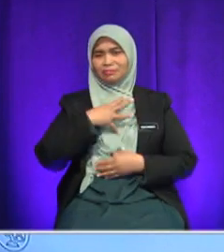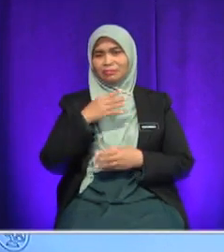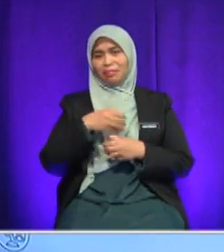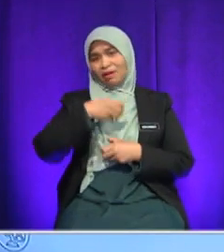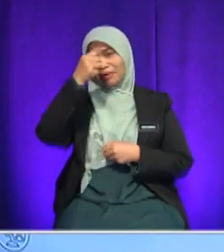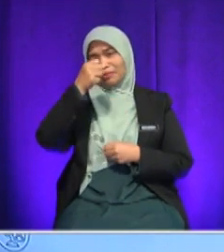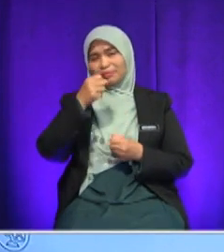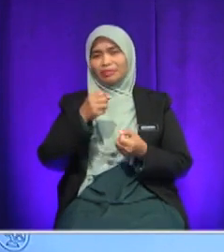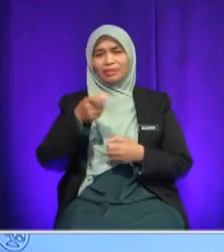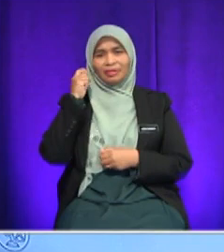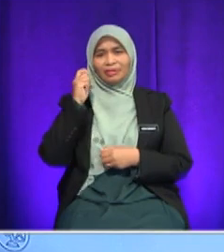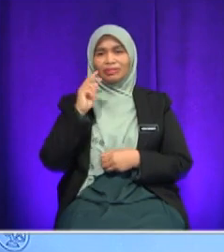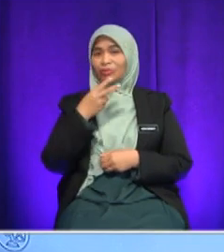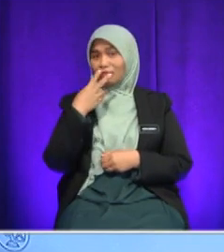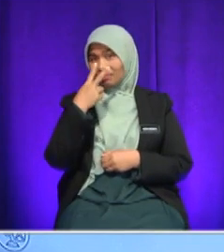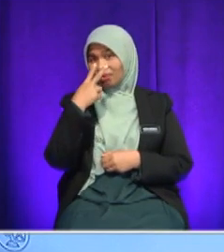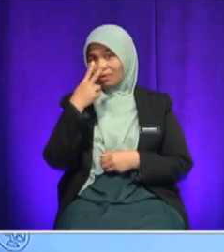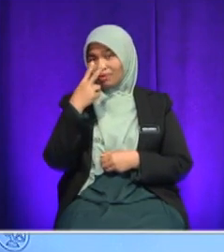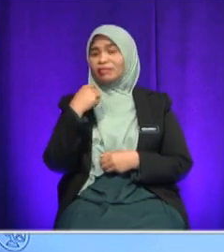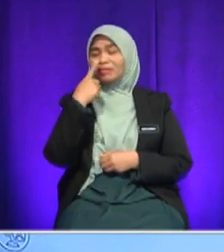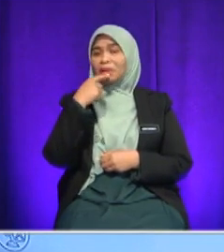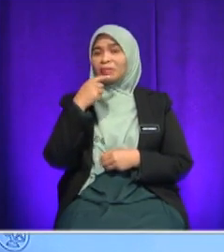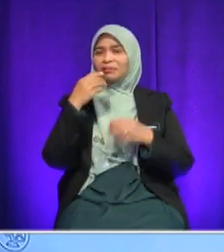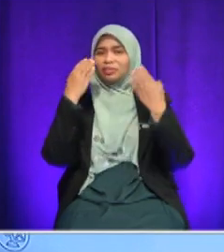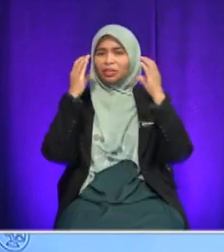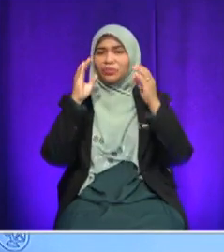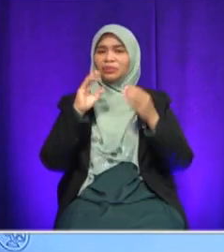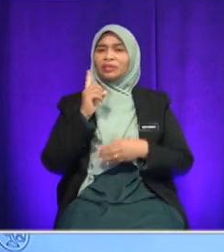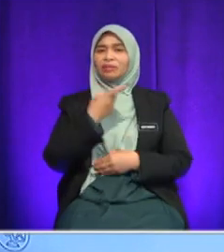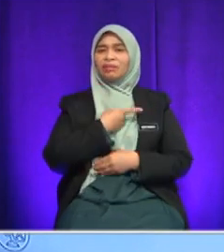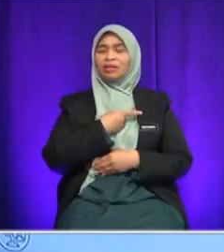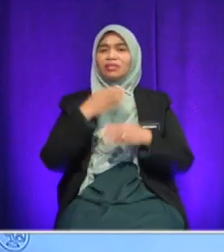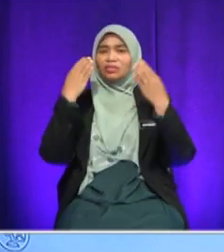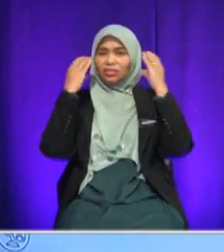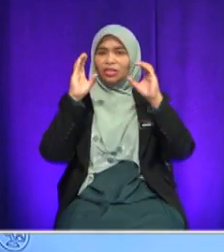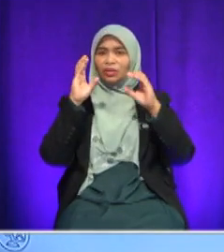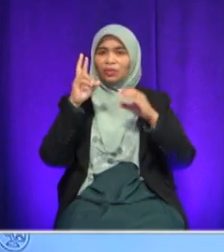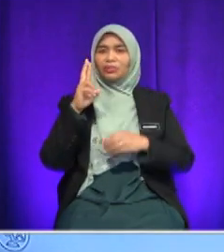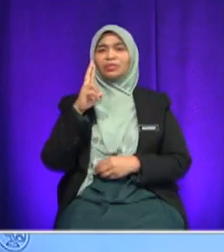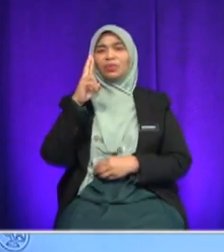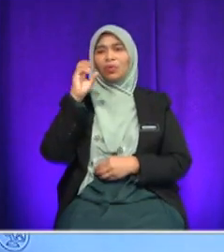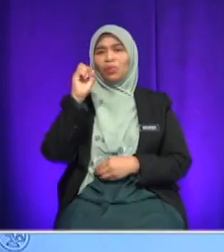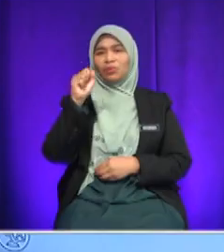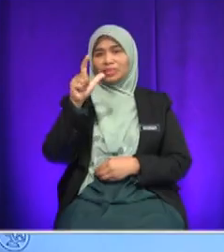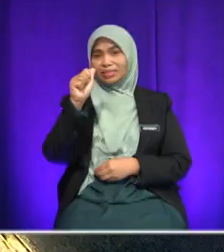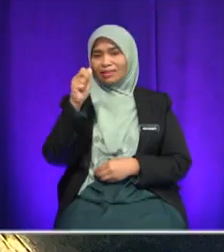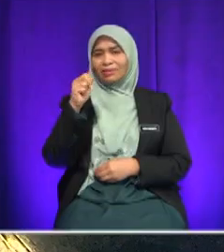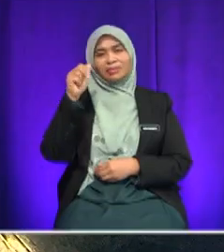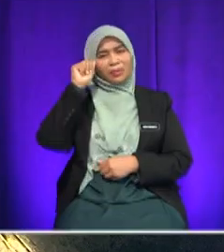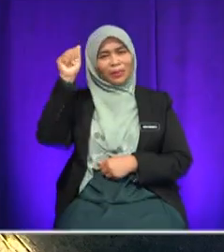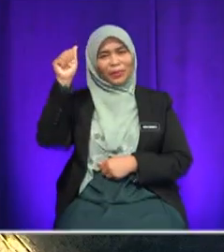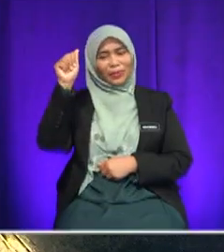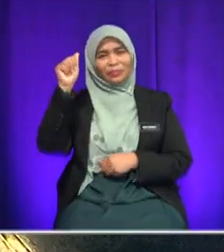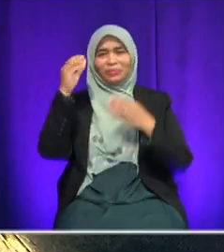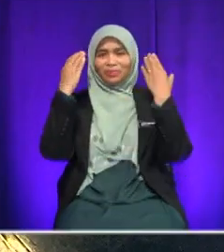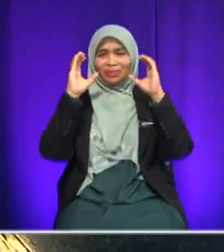Kita juga sudah tonton siapakah guru kita hari ini, iaitu Cikgu Roslan. Assalamualaikum, Cikgu. Waalaikumsalam. Cikgu,